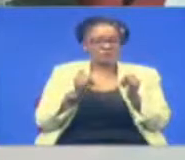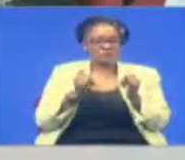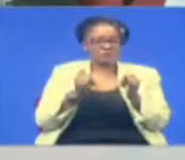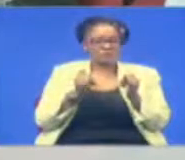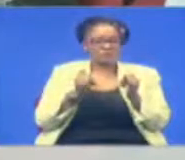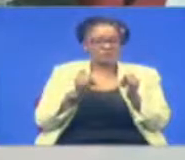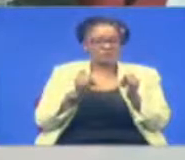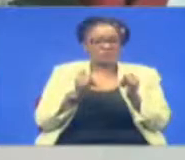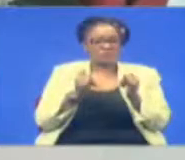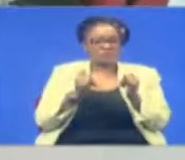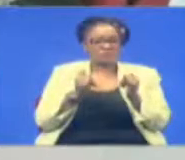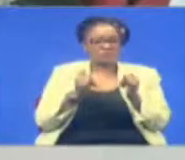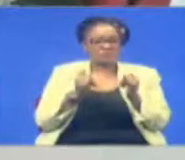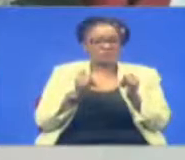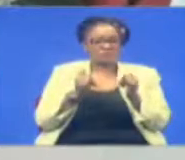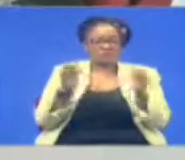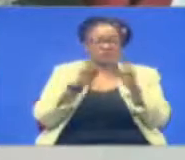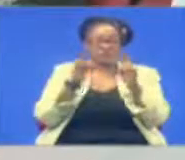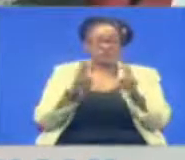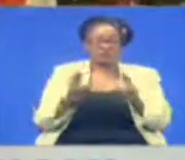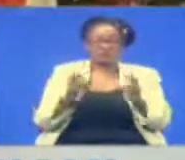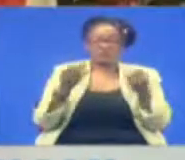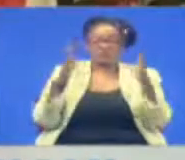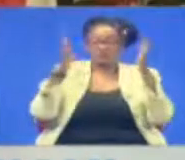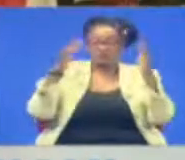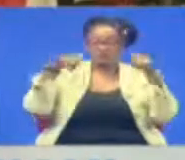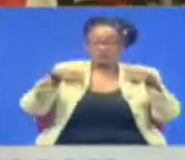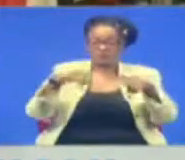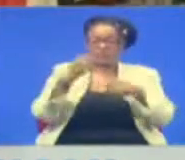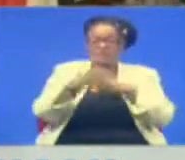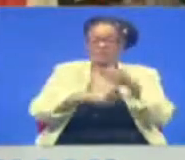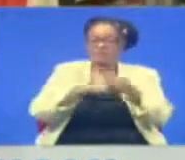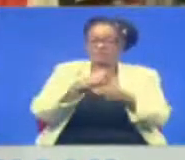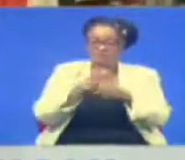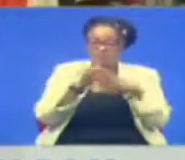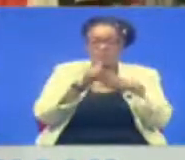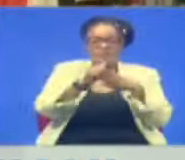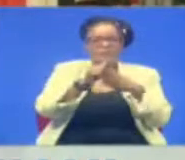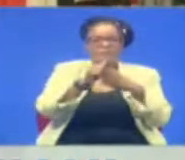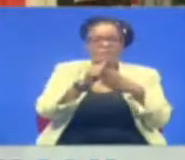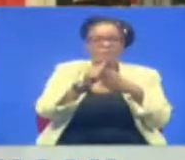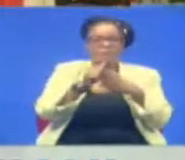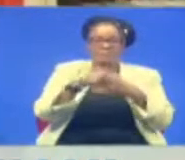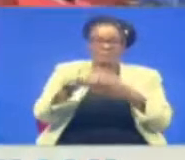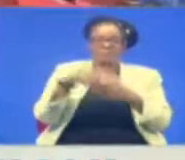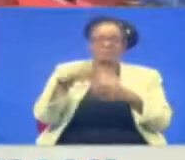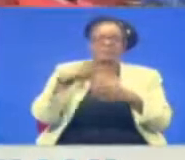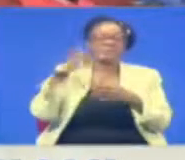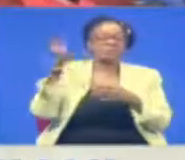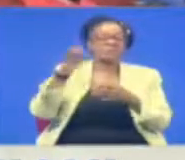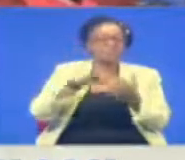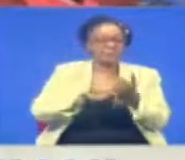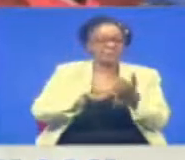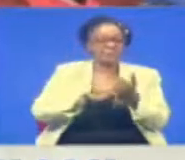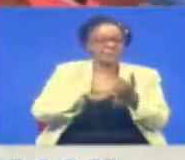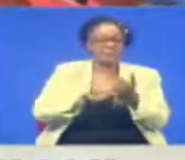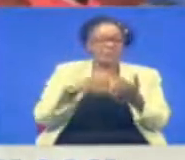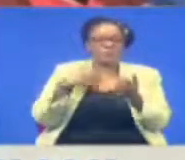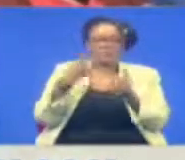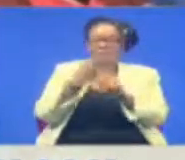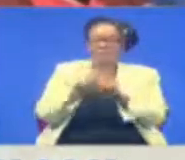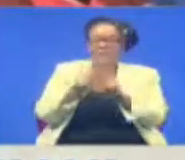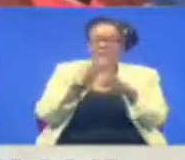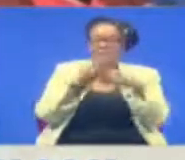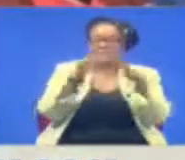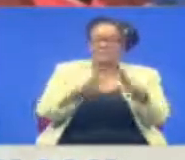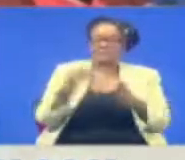Sherehe ya kimataifa ya siku ya kina mama mwaka huu uliongozwa na mama wa taifa Margaret Kenyatta na ilihudhuriwa na viongozi mbalimbali